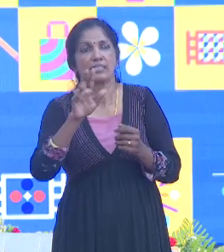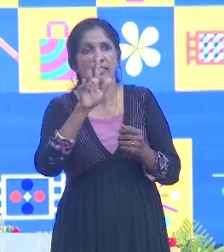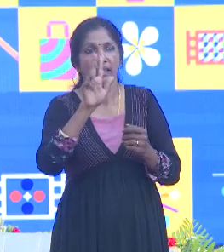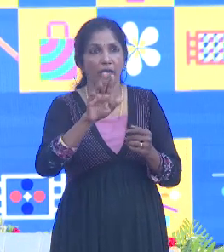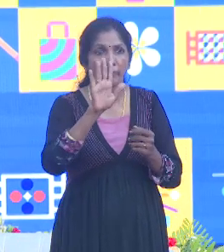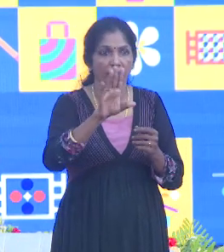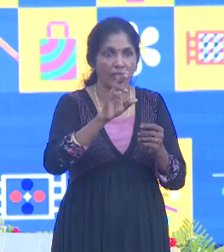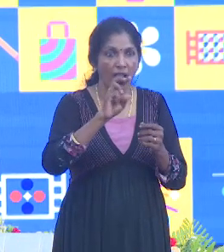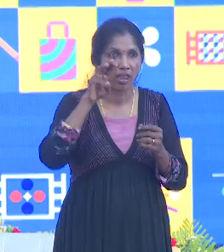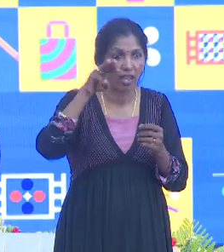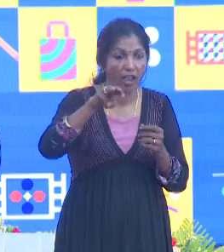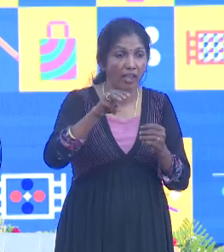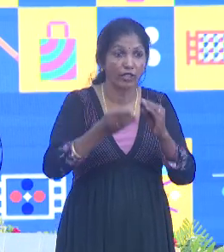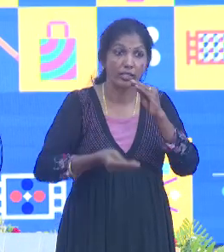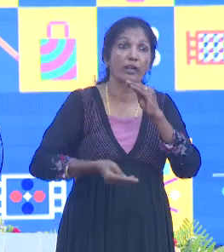585,000-ൽ അധികം